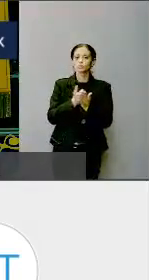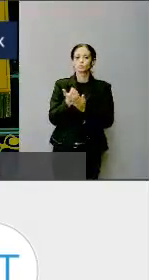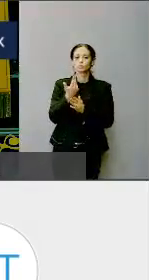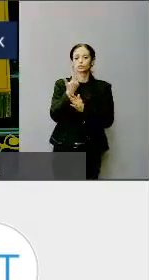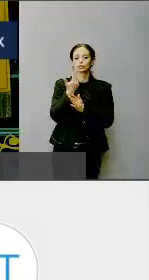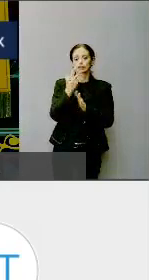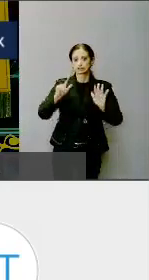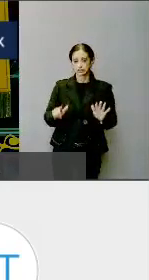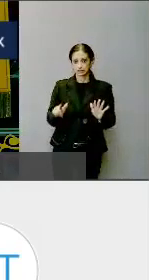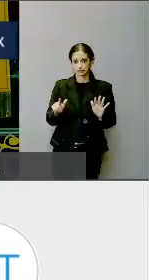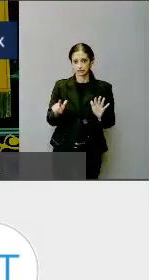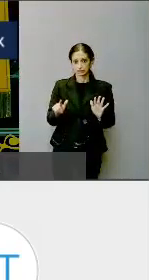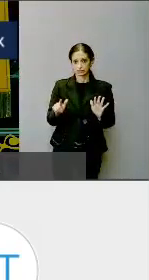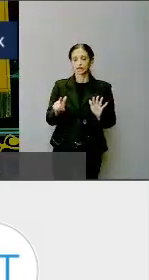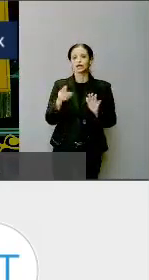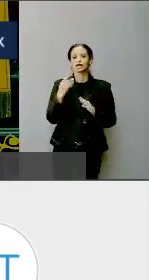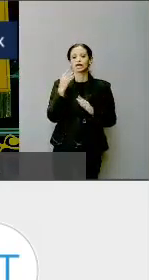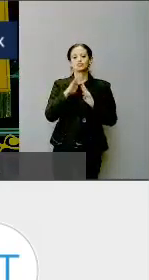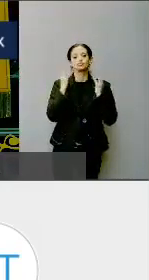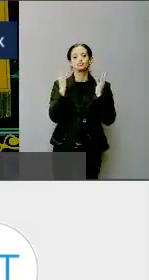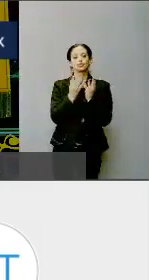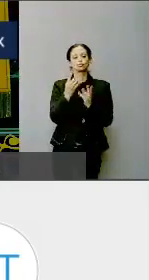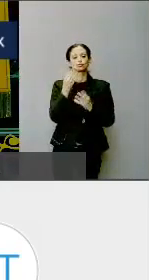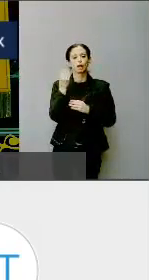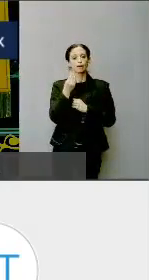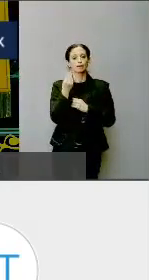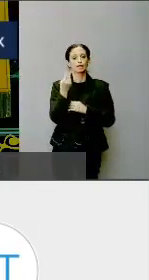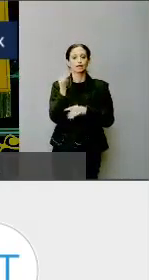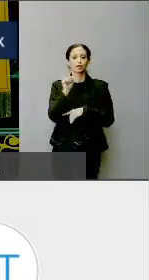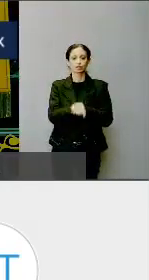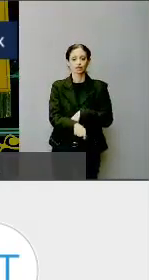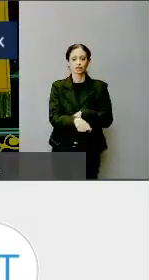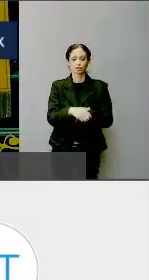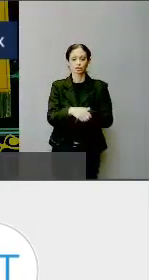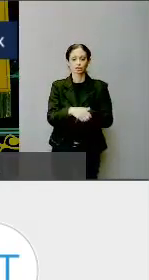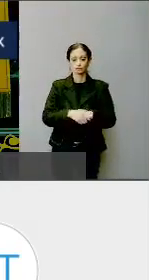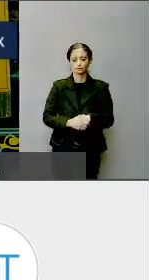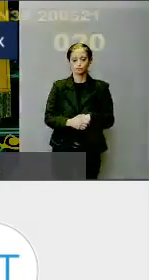37 il parere della giunta è contrario